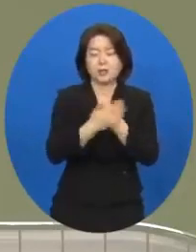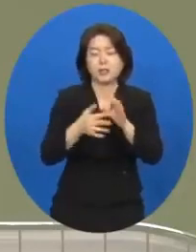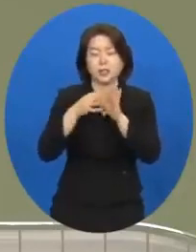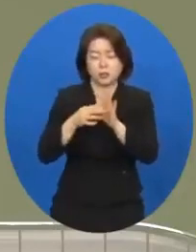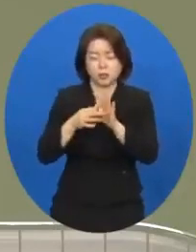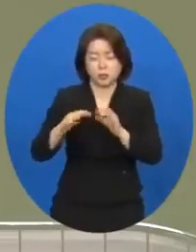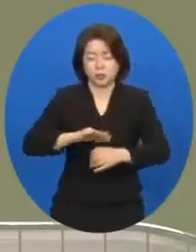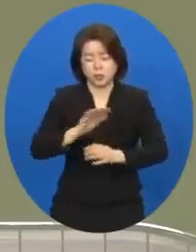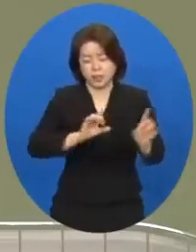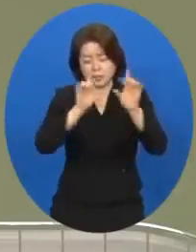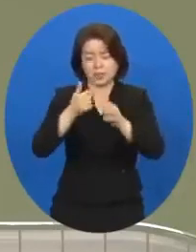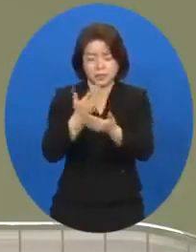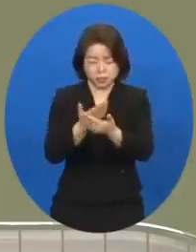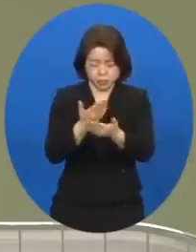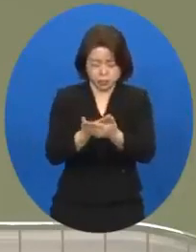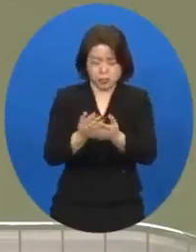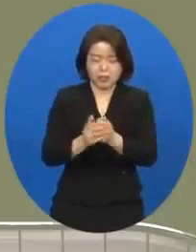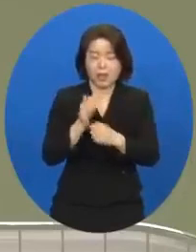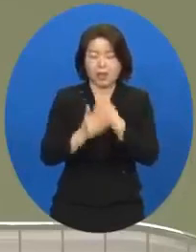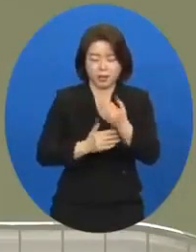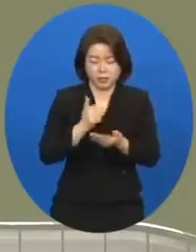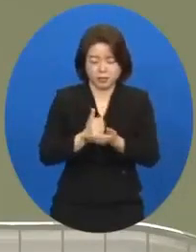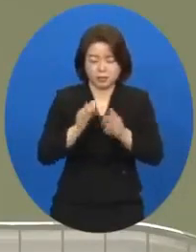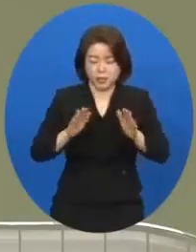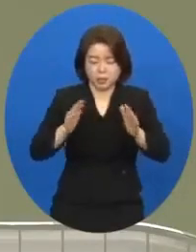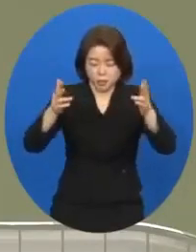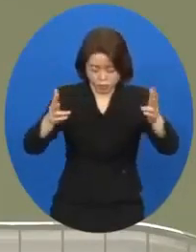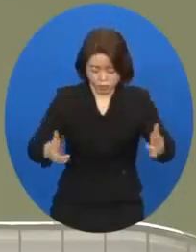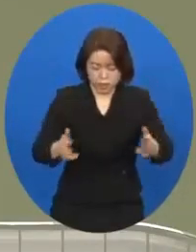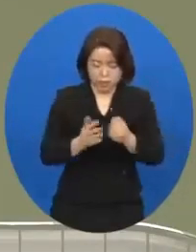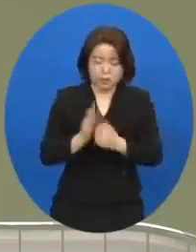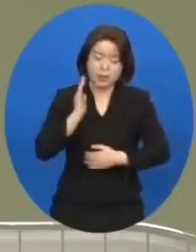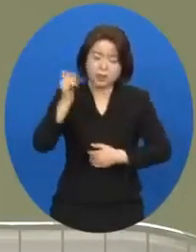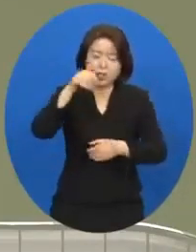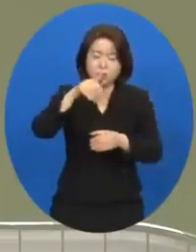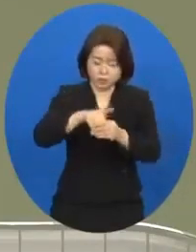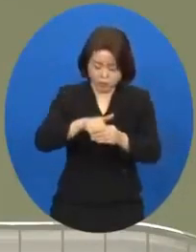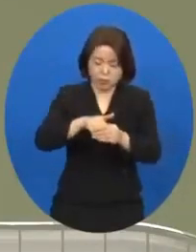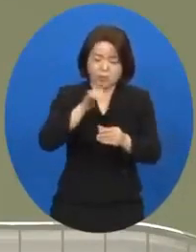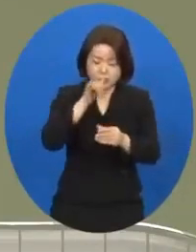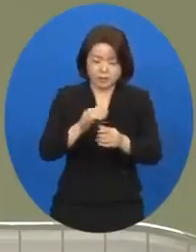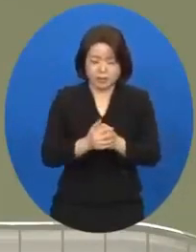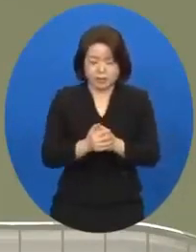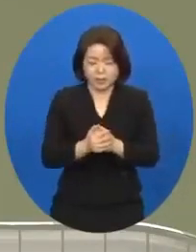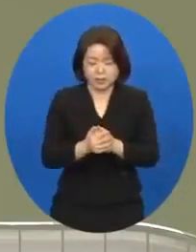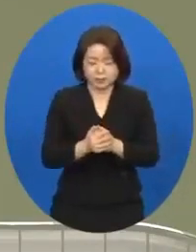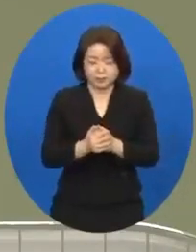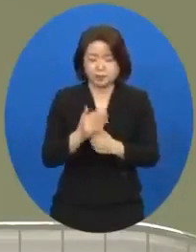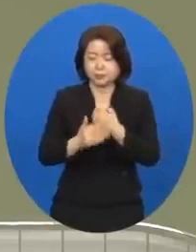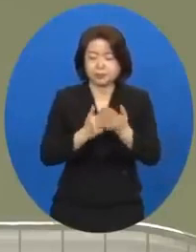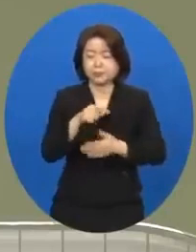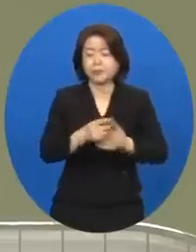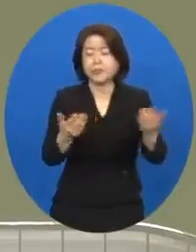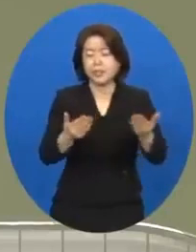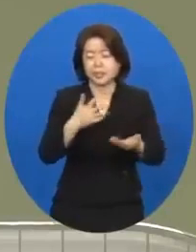통로로 살게 하소서. 하나님, 이번 주간에는 대통령 선출이 있습니다. 하나님, 이